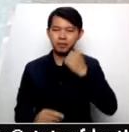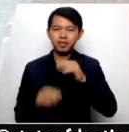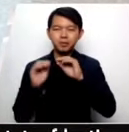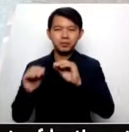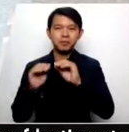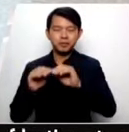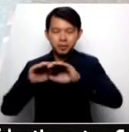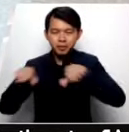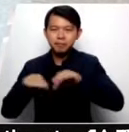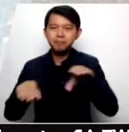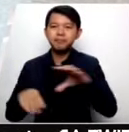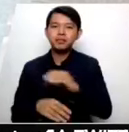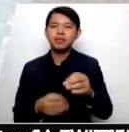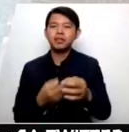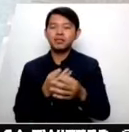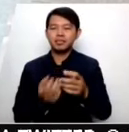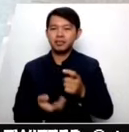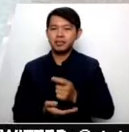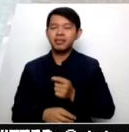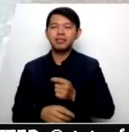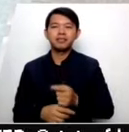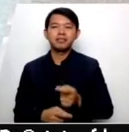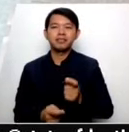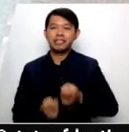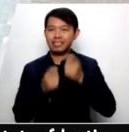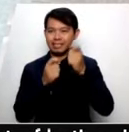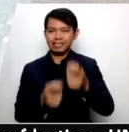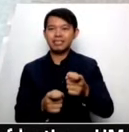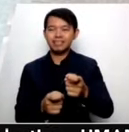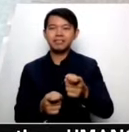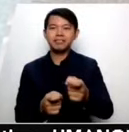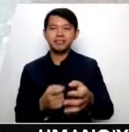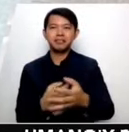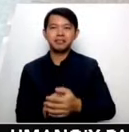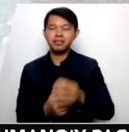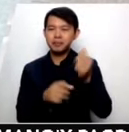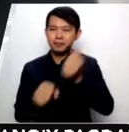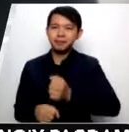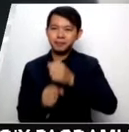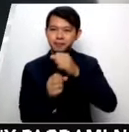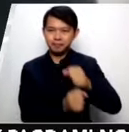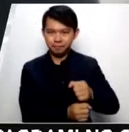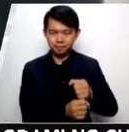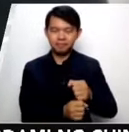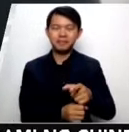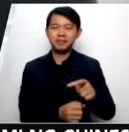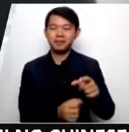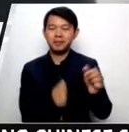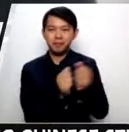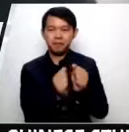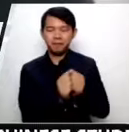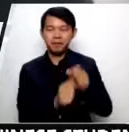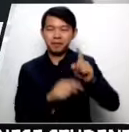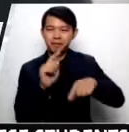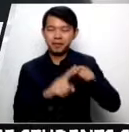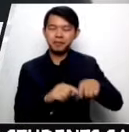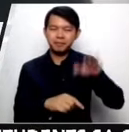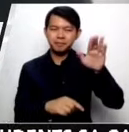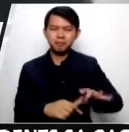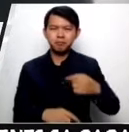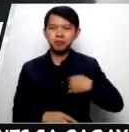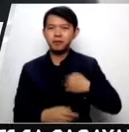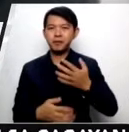ride ni Marvin ang batang naka-bonding niya ah natutuwa po ako dahil nung bata